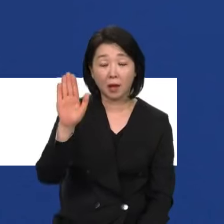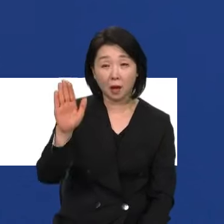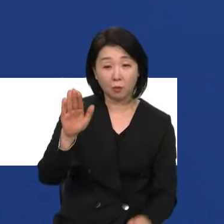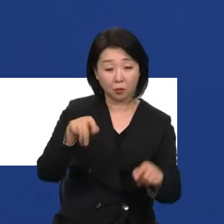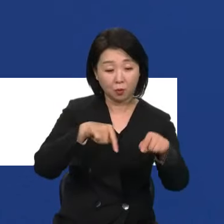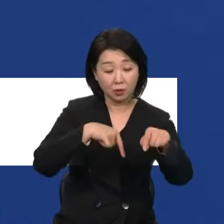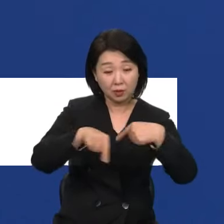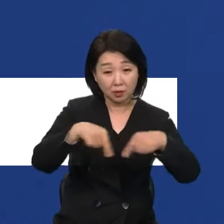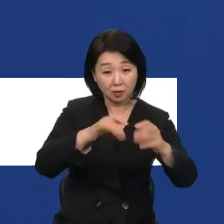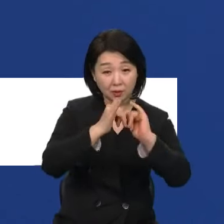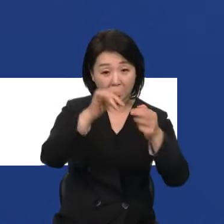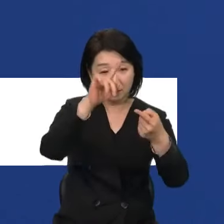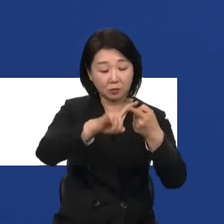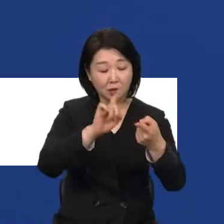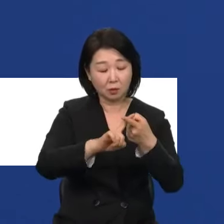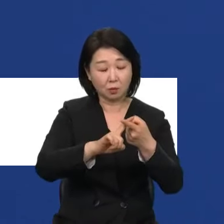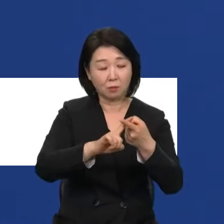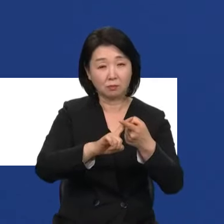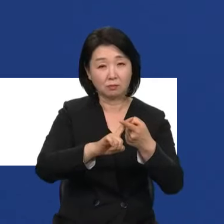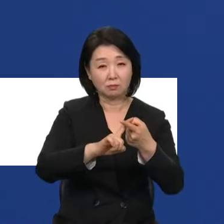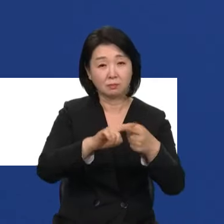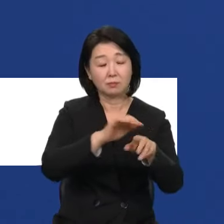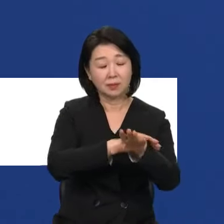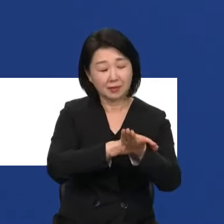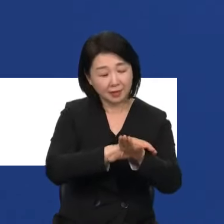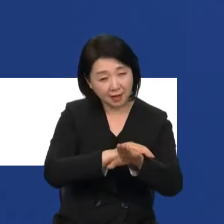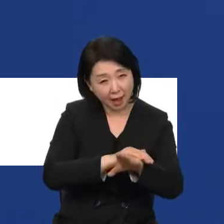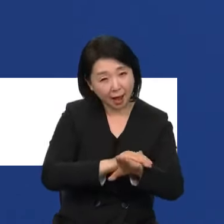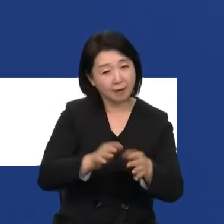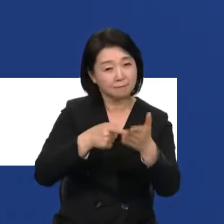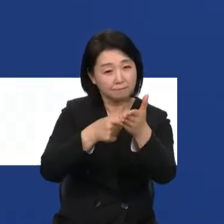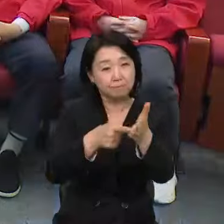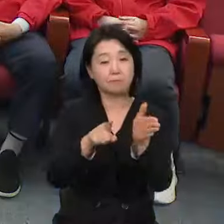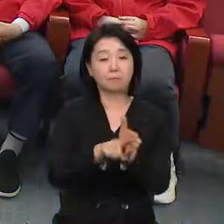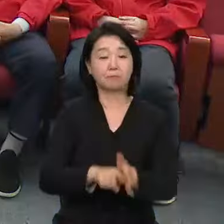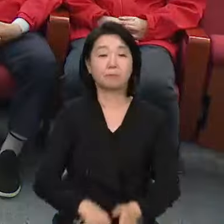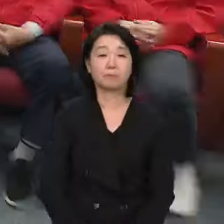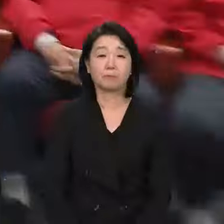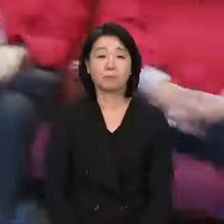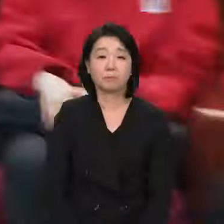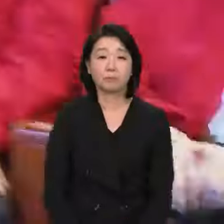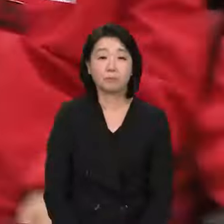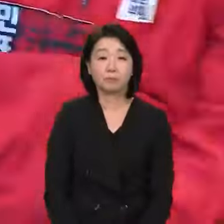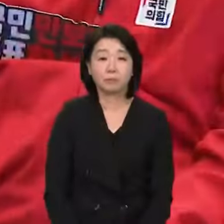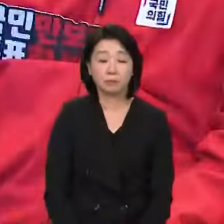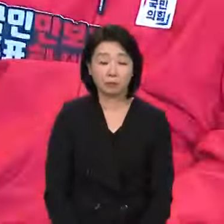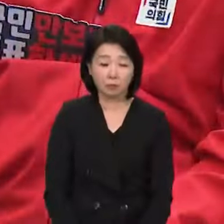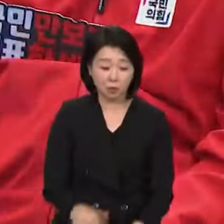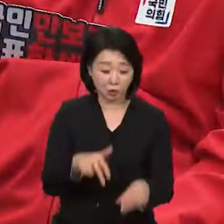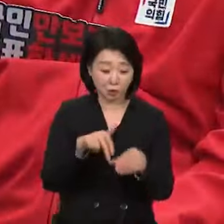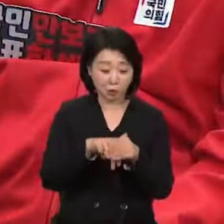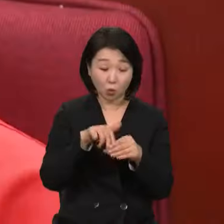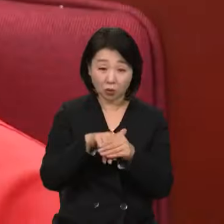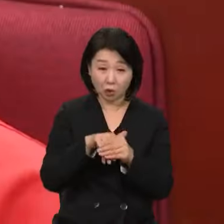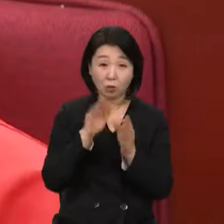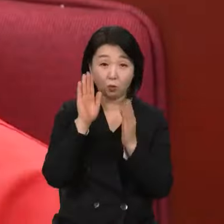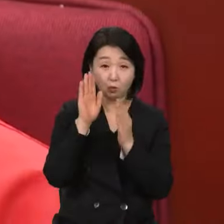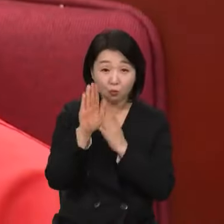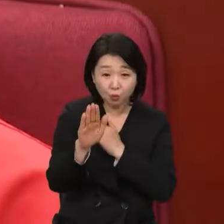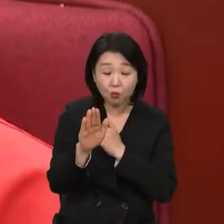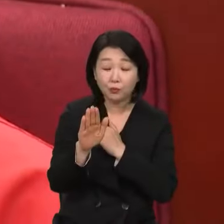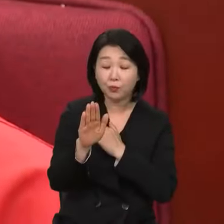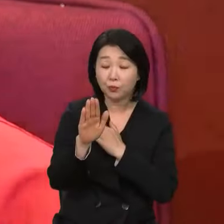정치인으로서의 길을 잘 걸어나갈 것이라고. 다만 총선 직후 윤 대통령의 오찬